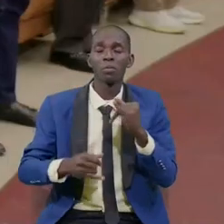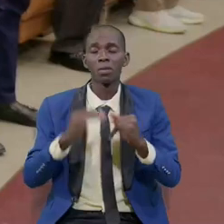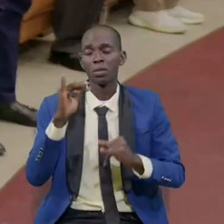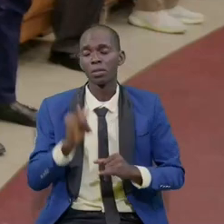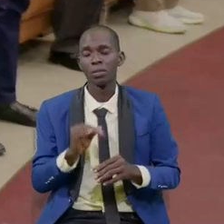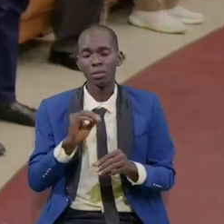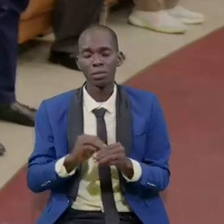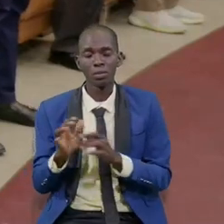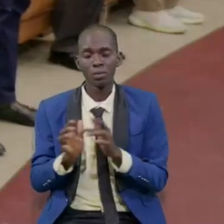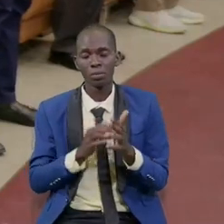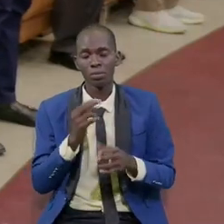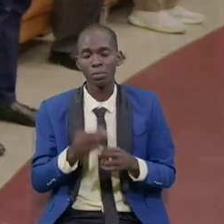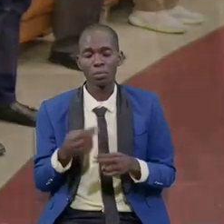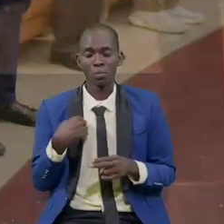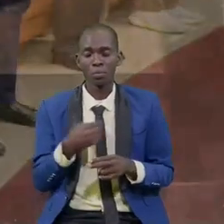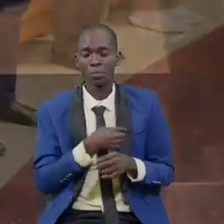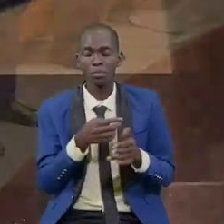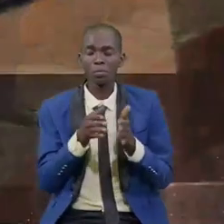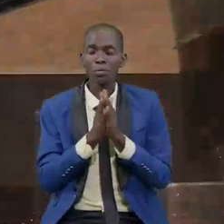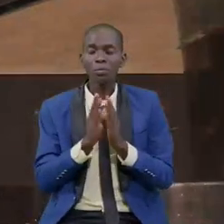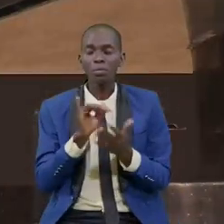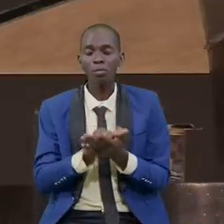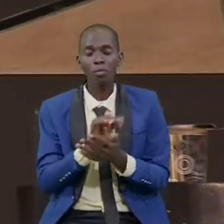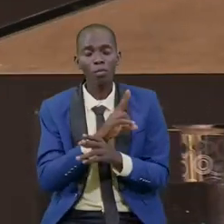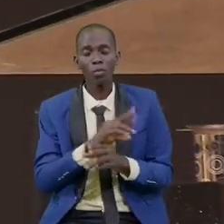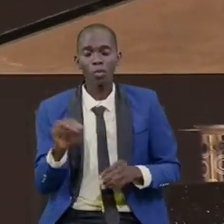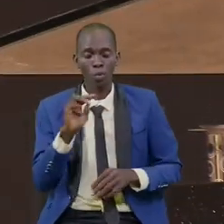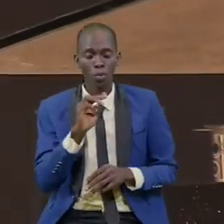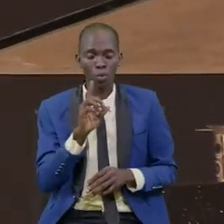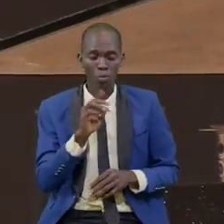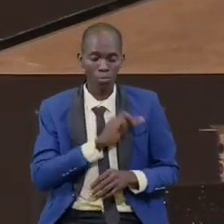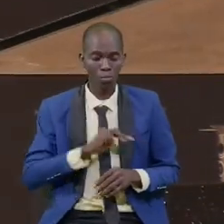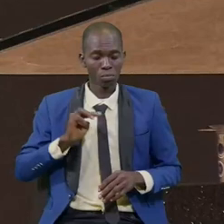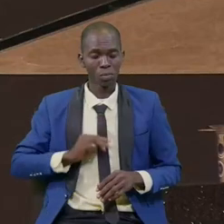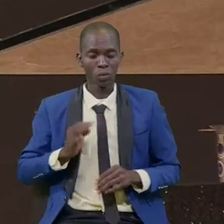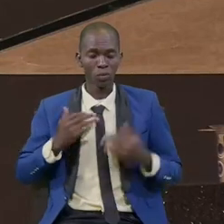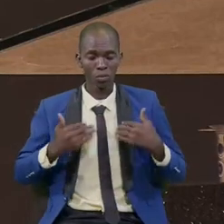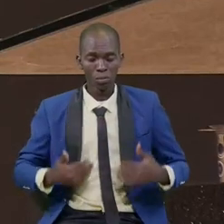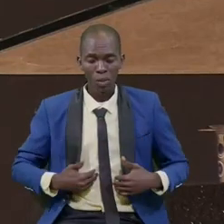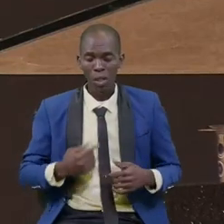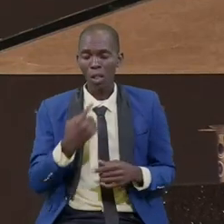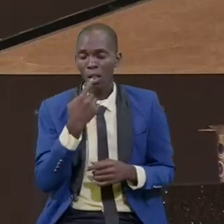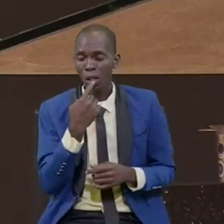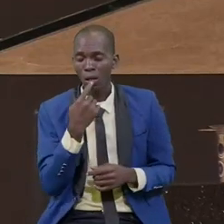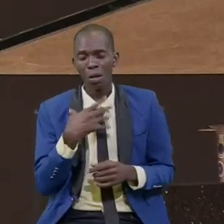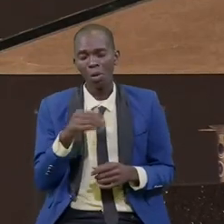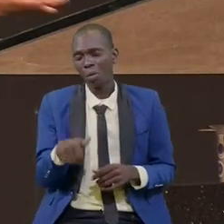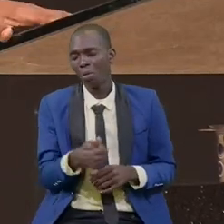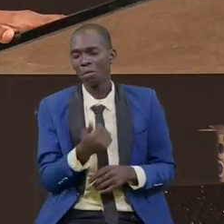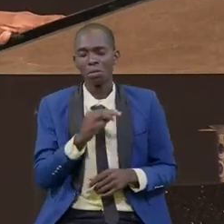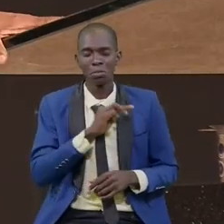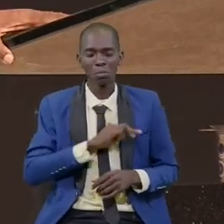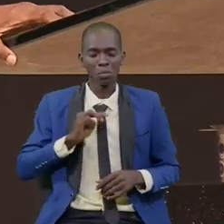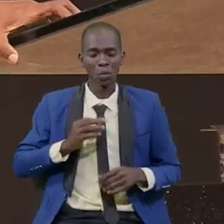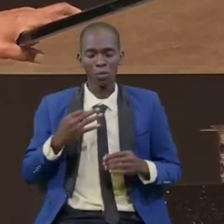finalement, au nom de Jésus-Christ. Nous prions, Seigneur, qu'aucun membre de notre corps, notre langue, et d'autres membres du